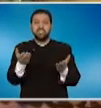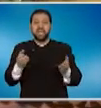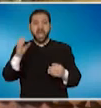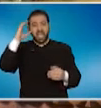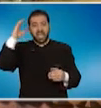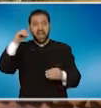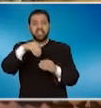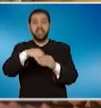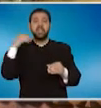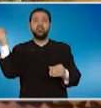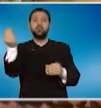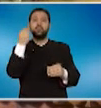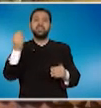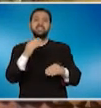Dumnezeu,